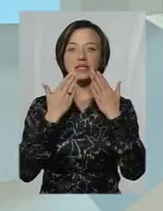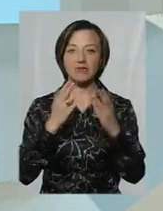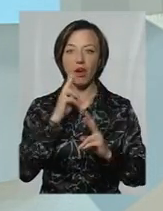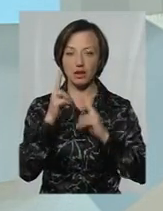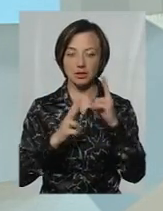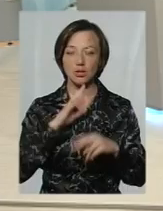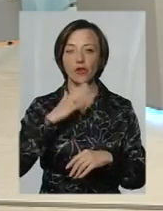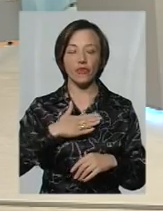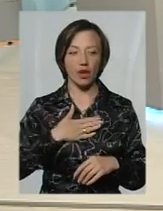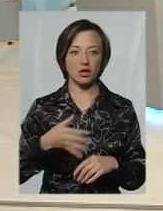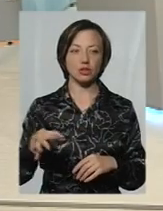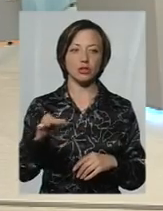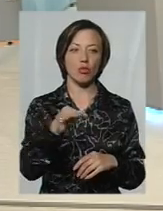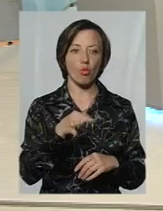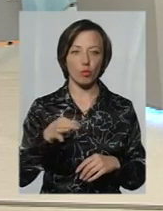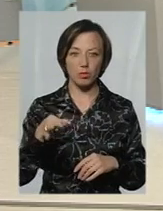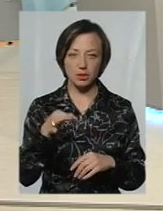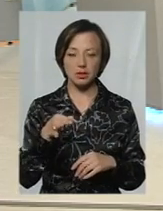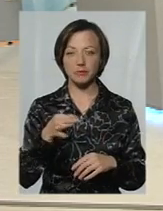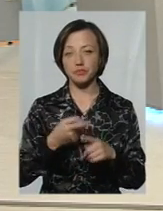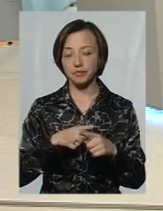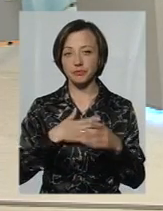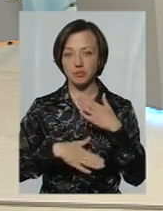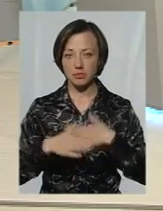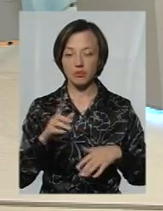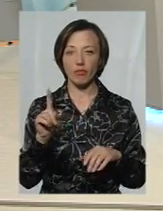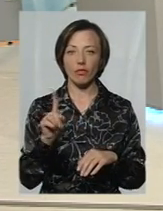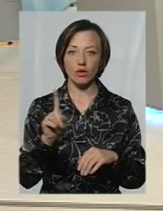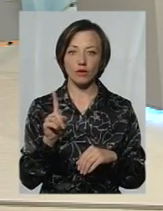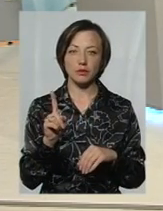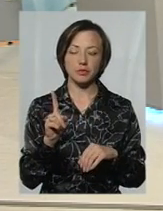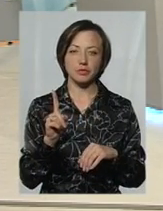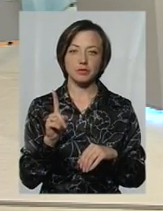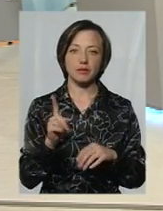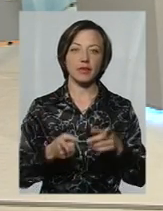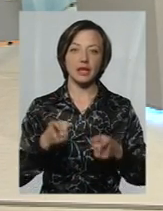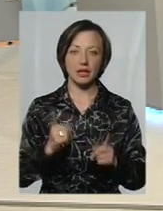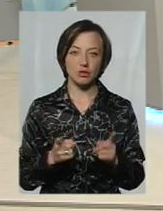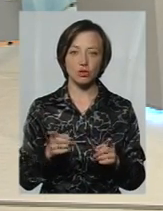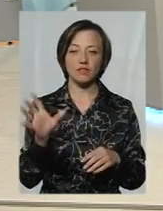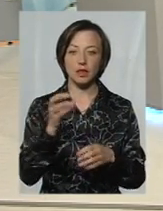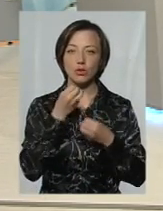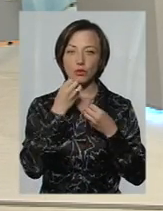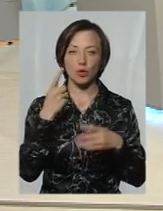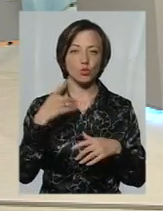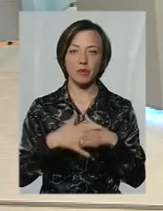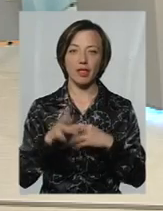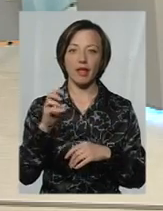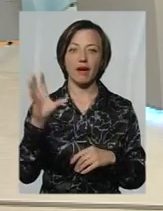то наша Хмельниччина, що, власне, тішить, якщо дійсно все так добре, ми розуміємо, що не